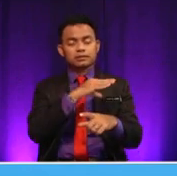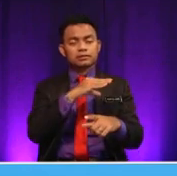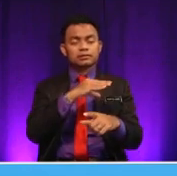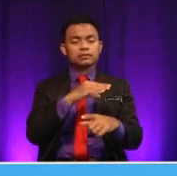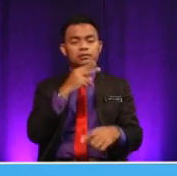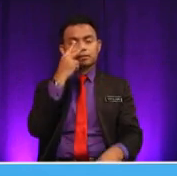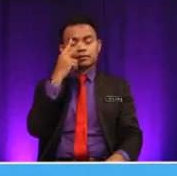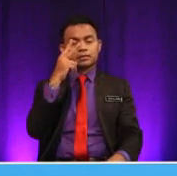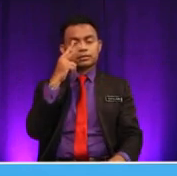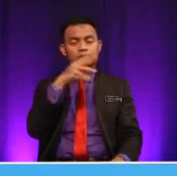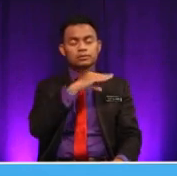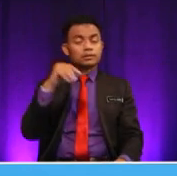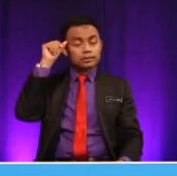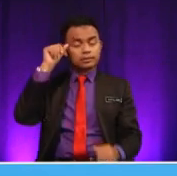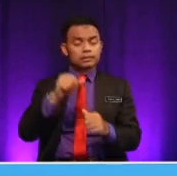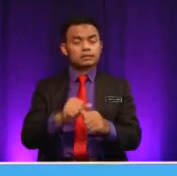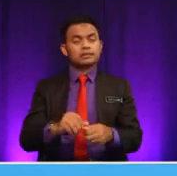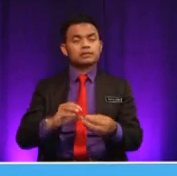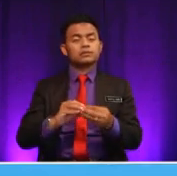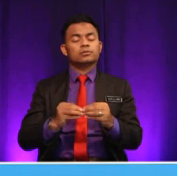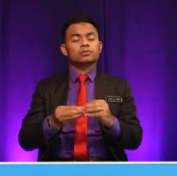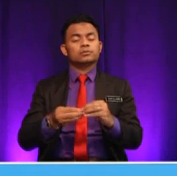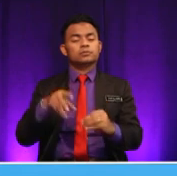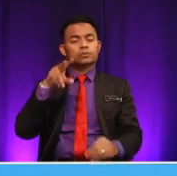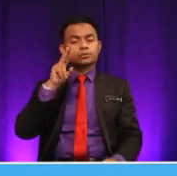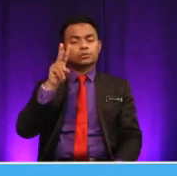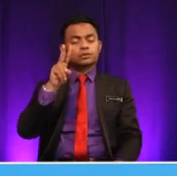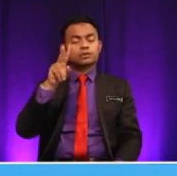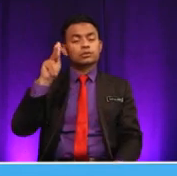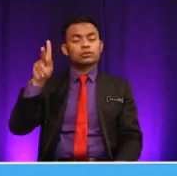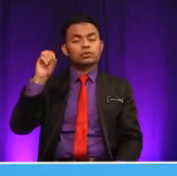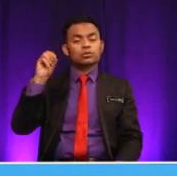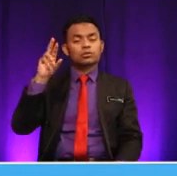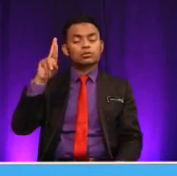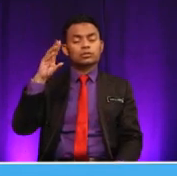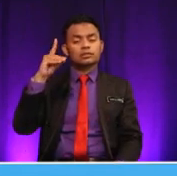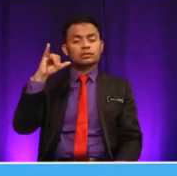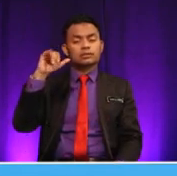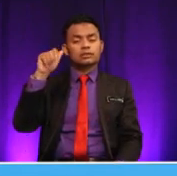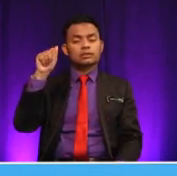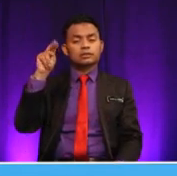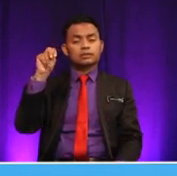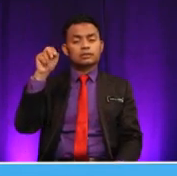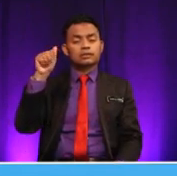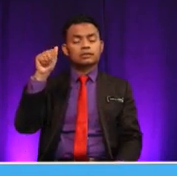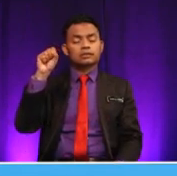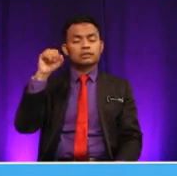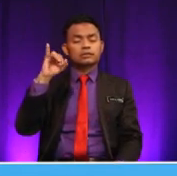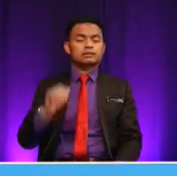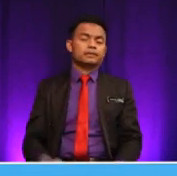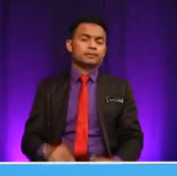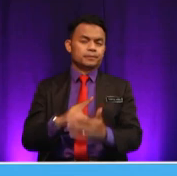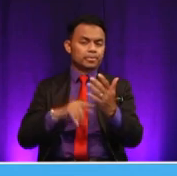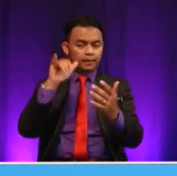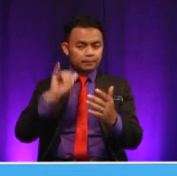yang kedua yaitu komponen koordinasi Oke komponen koordinasi perkara yang sama aku yang pelajar perlu